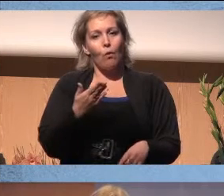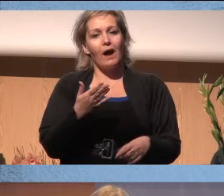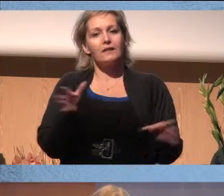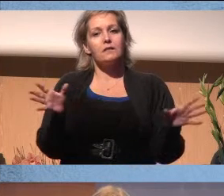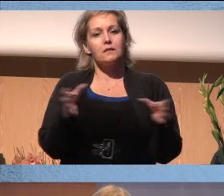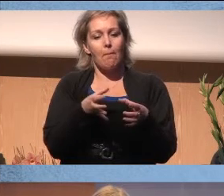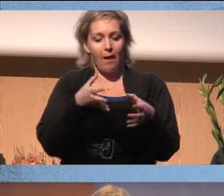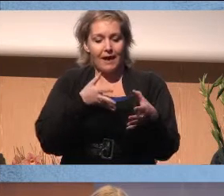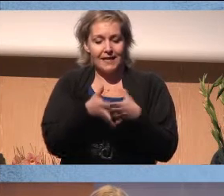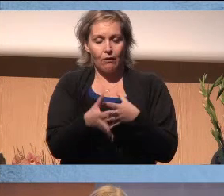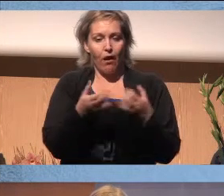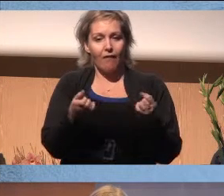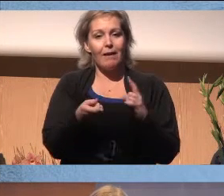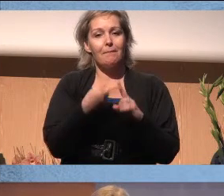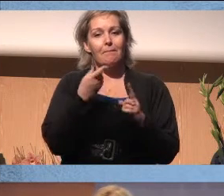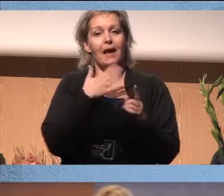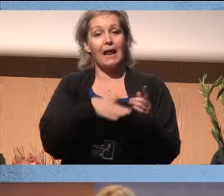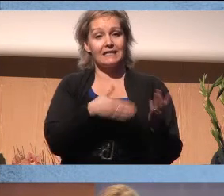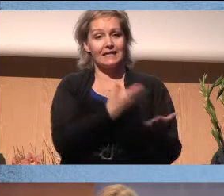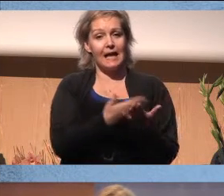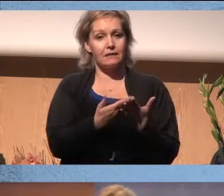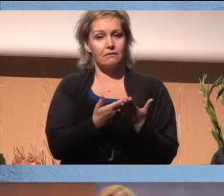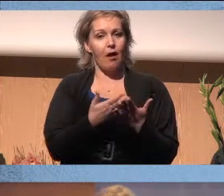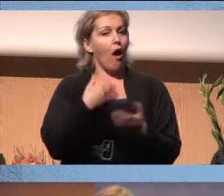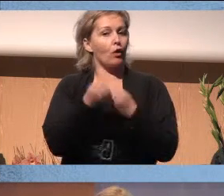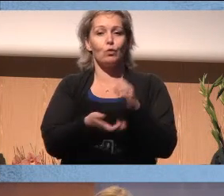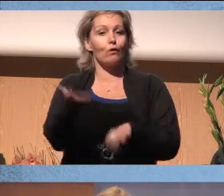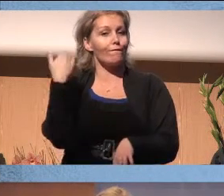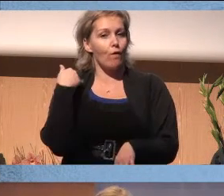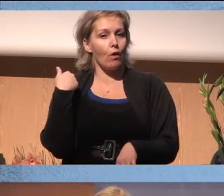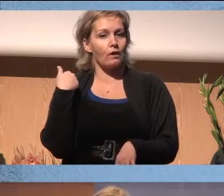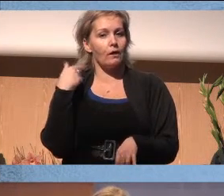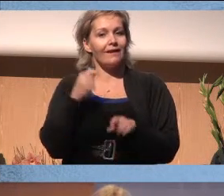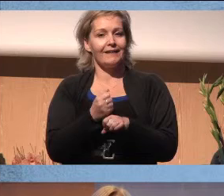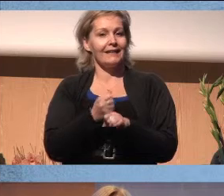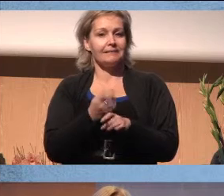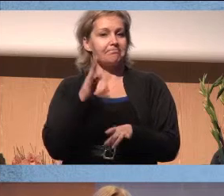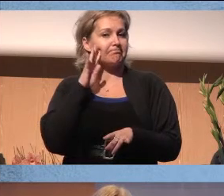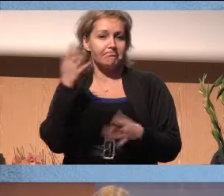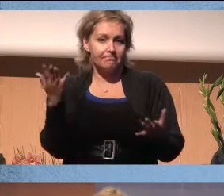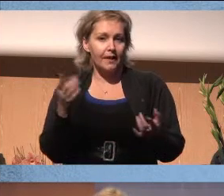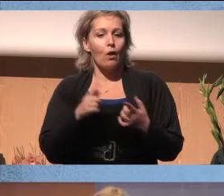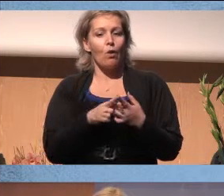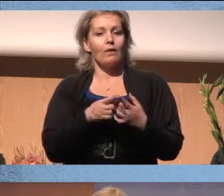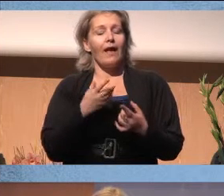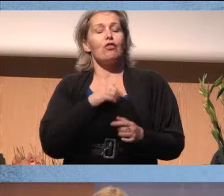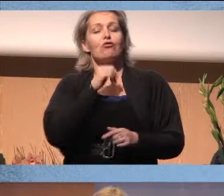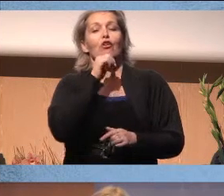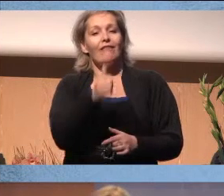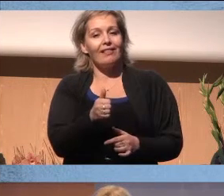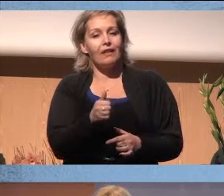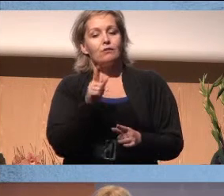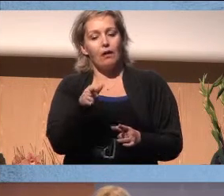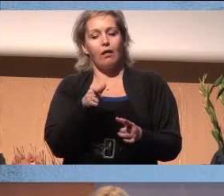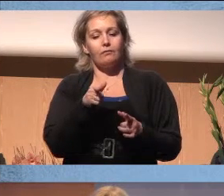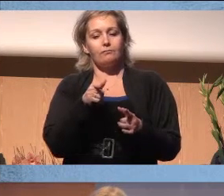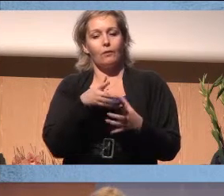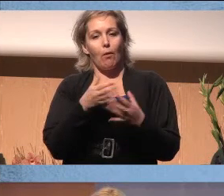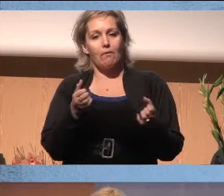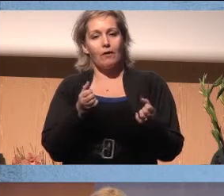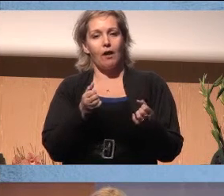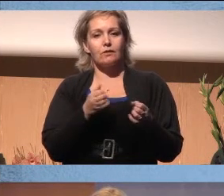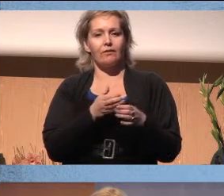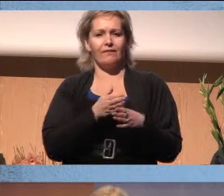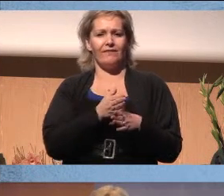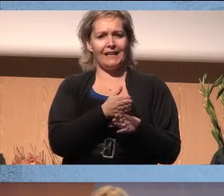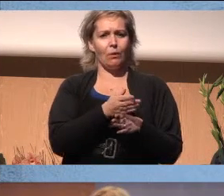samlet gjennomgang av primærhelsetjenestene. Det er ikke gjort før. Det er innovativt. Og det helt nødvendig for å komme fra